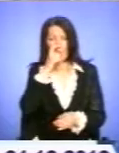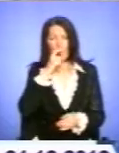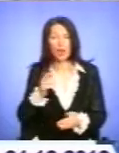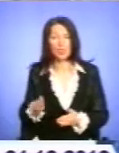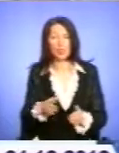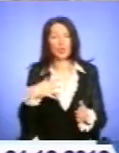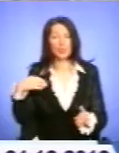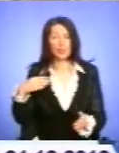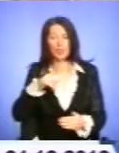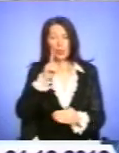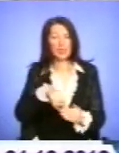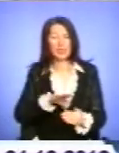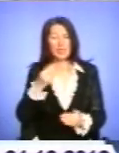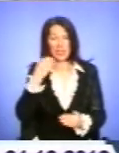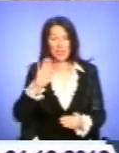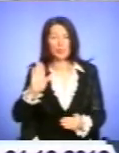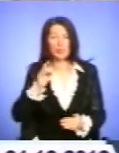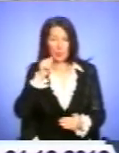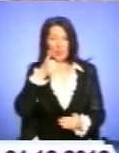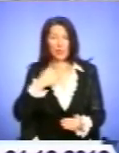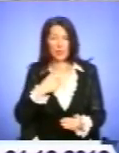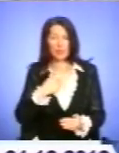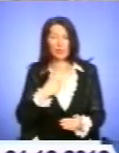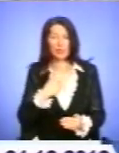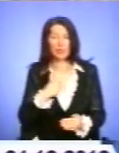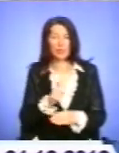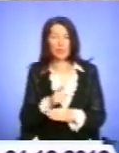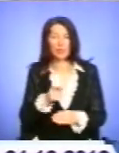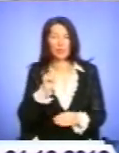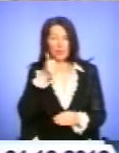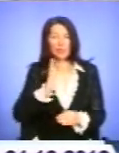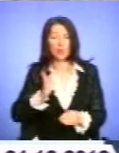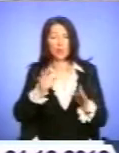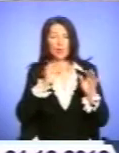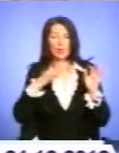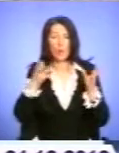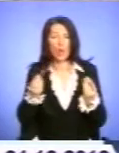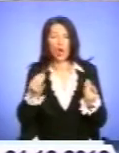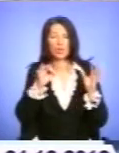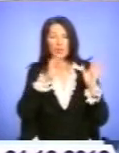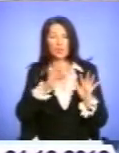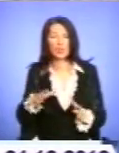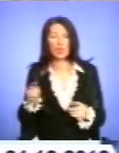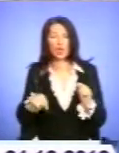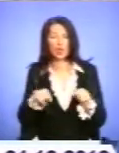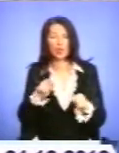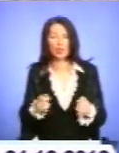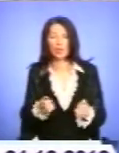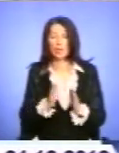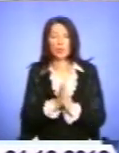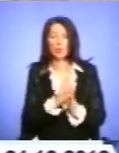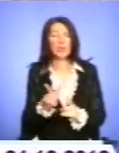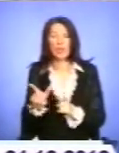але повірте, не краще будуть вони завтра в нас, тому що завтра в нас буде мокрий сніг, дощ, так що водіям ми взагалі не рекомендували виїжджати на